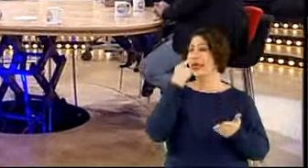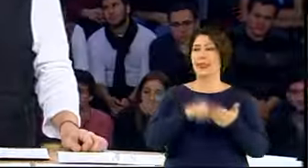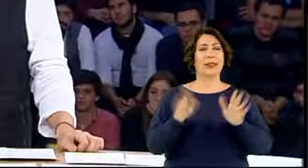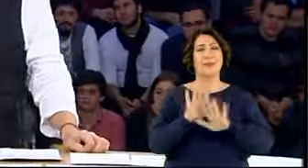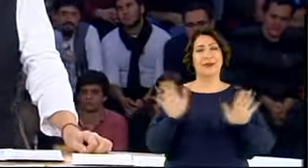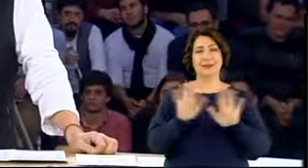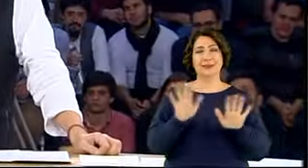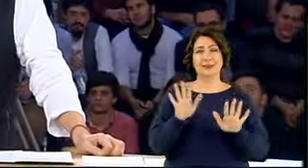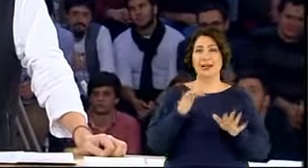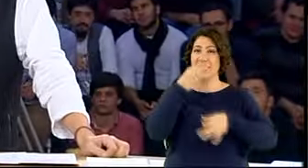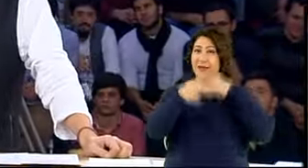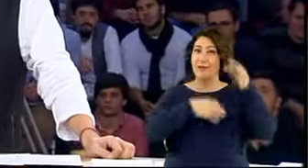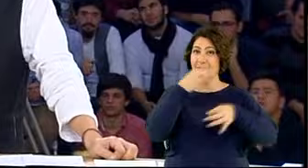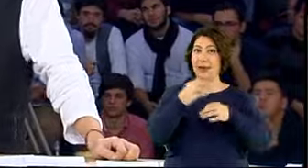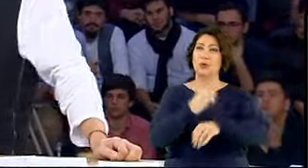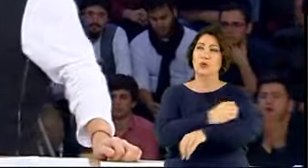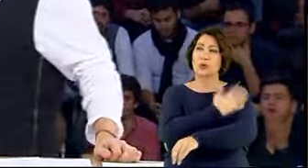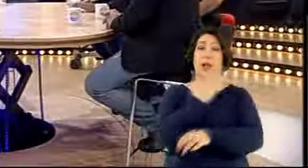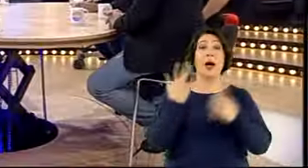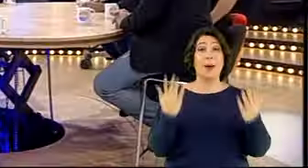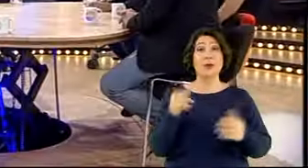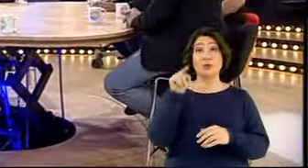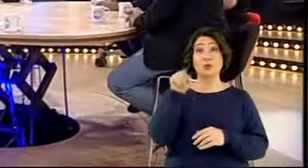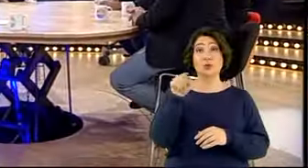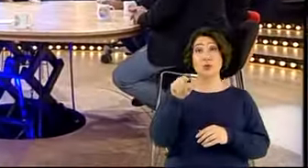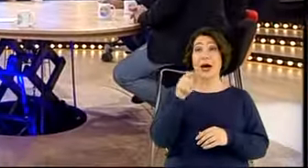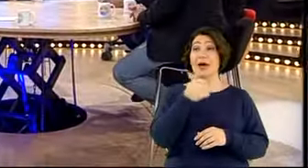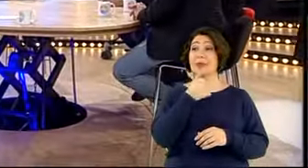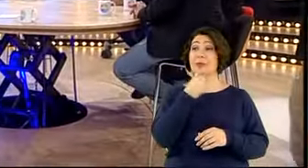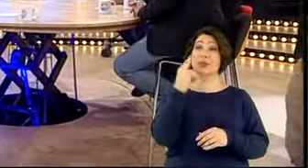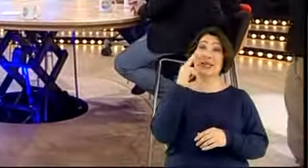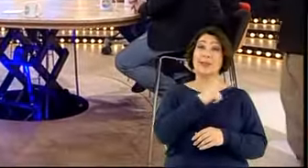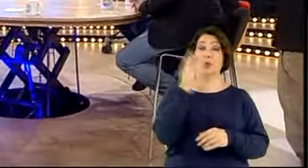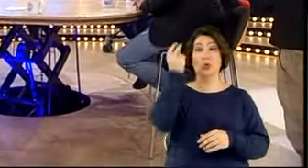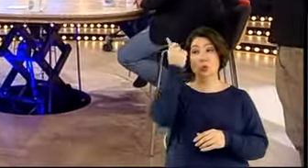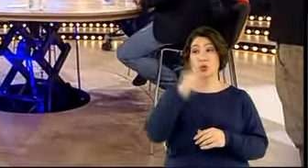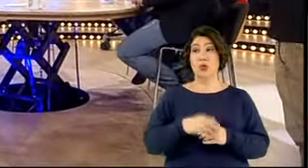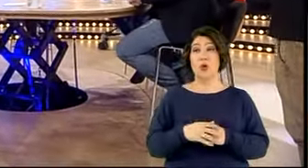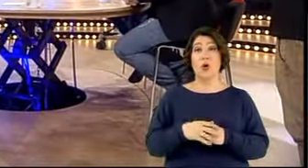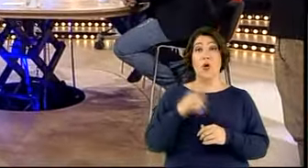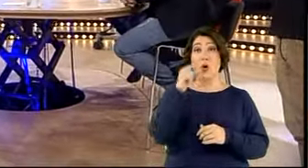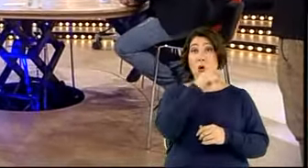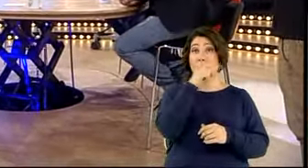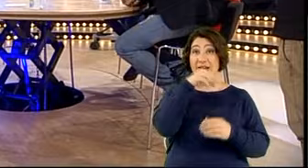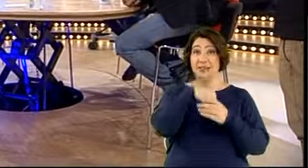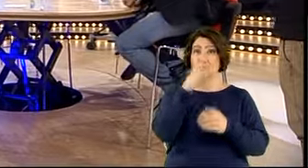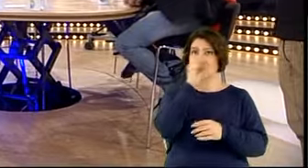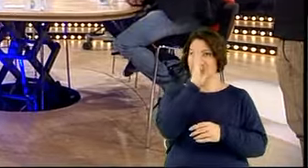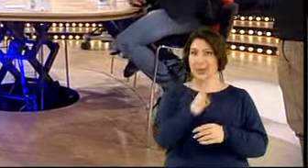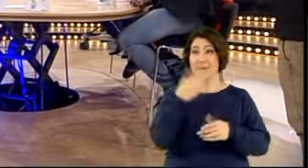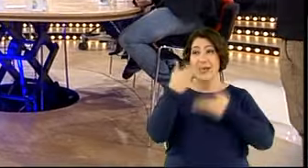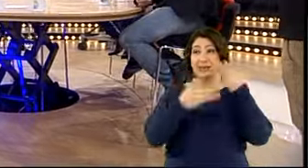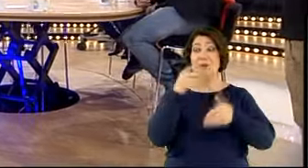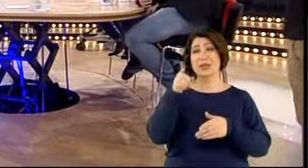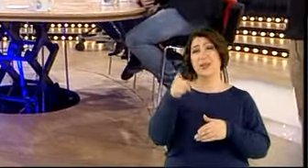İnanılmaz ifadeler, duygular falan. Ya şu şeyi adamlara bak, seyrettirmeyi unuttuk ya. Onlarla ilgili ciddi bir belgesel. Ama seni